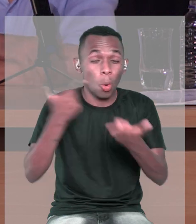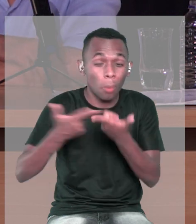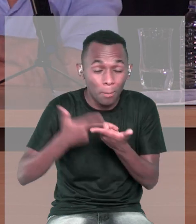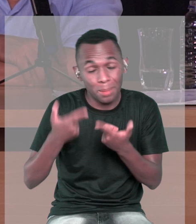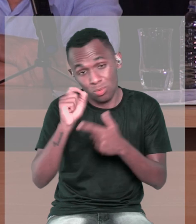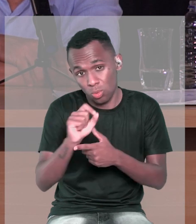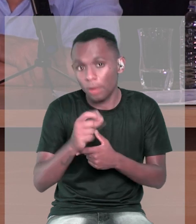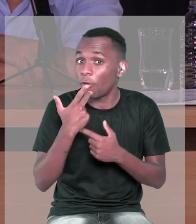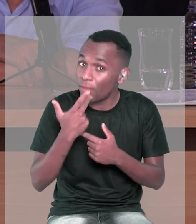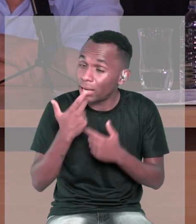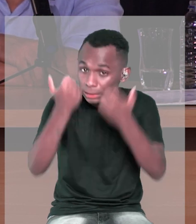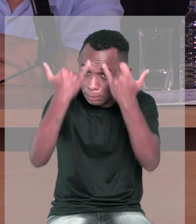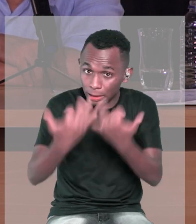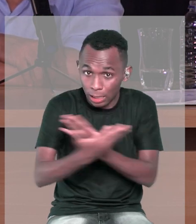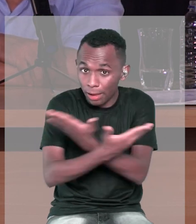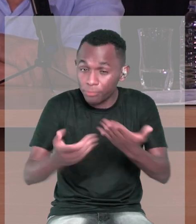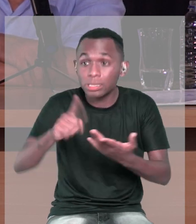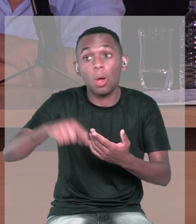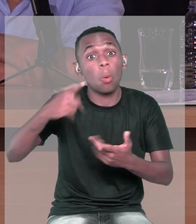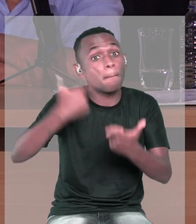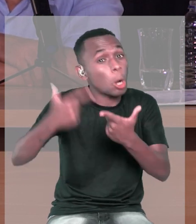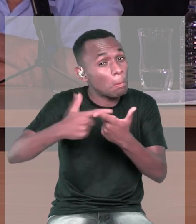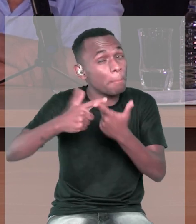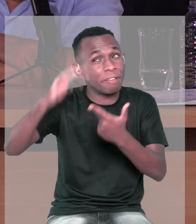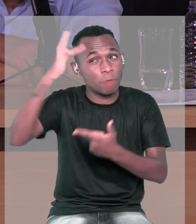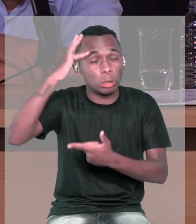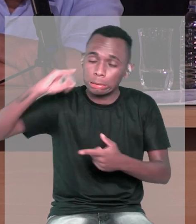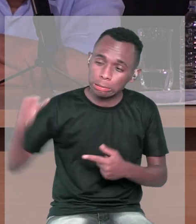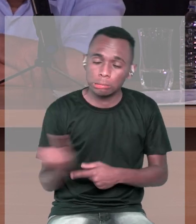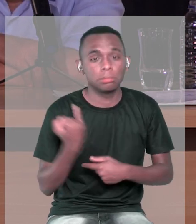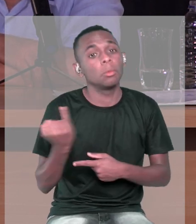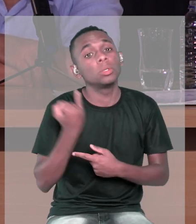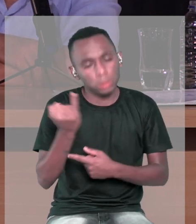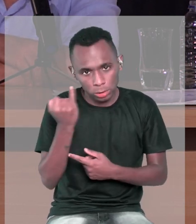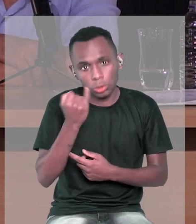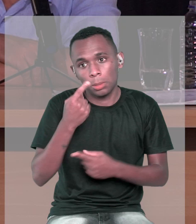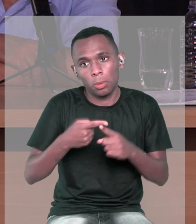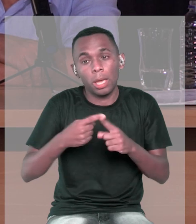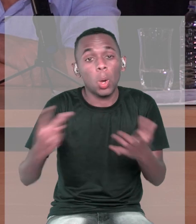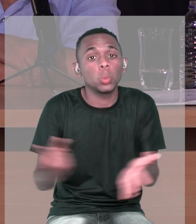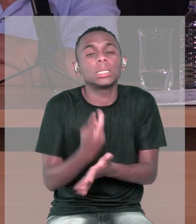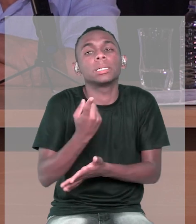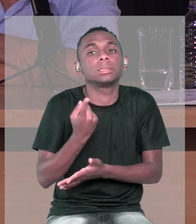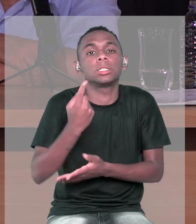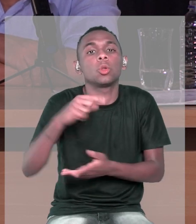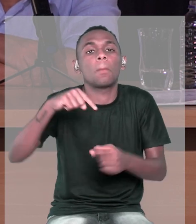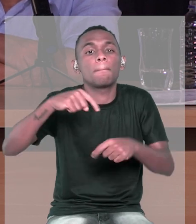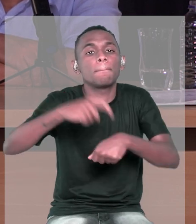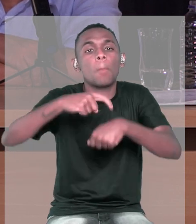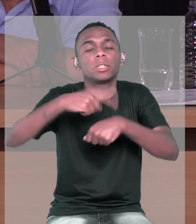então, eu vou falar para vocês que isso é um problema filosófico fundamental, tá? O que acontece quando a gente